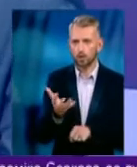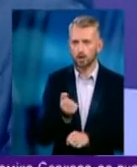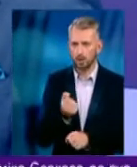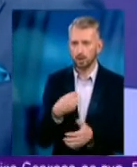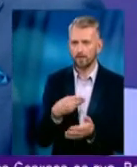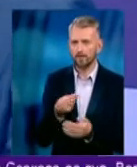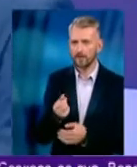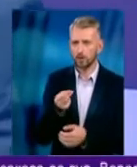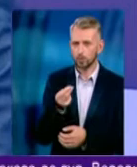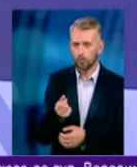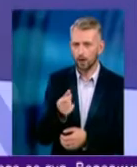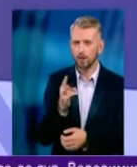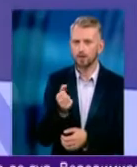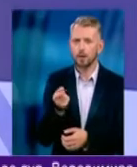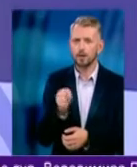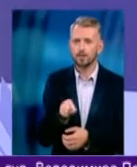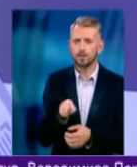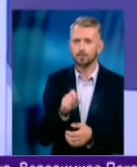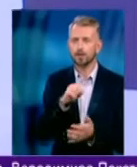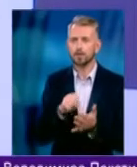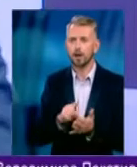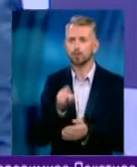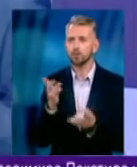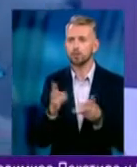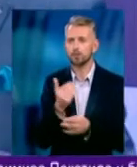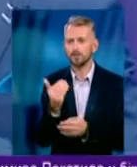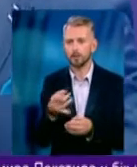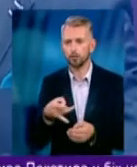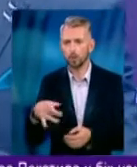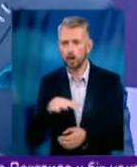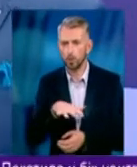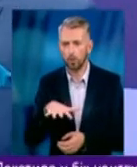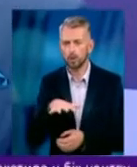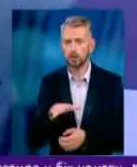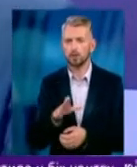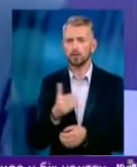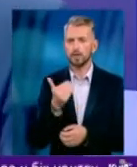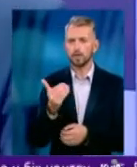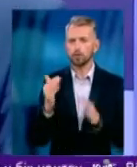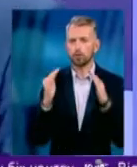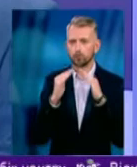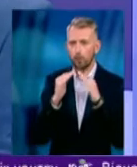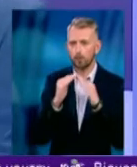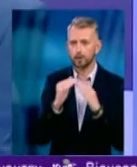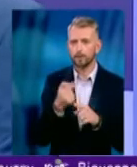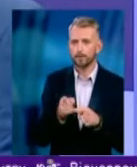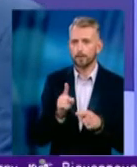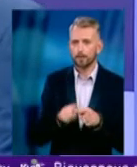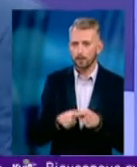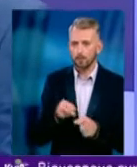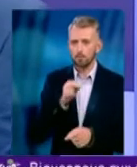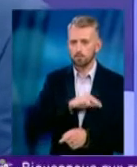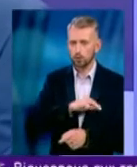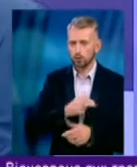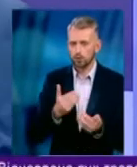безпосереднє фінансування на ті речі, які потрібні в їхньому районі, в їхньому домі. І цей інструмент вже